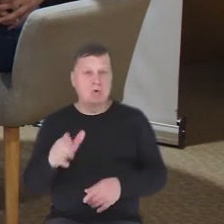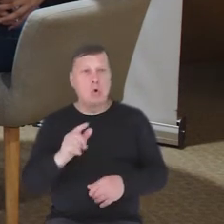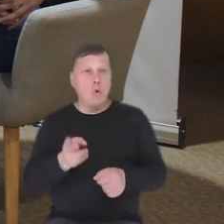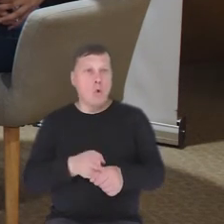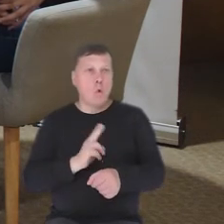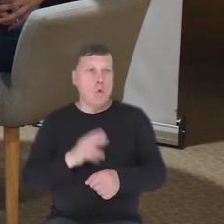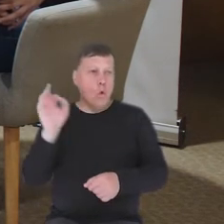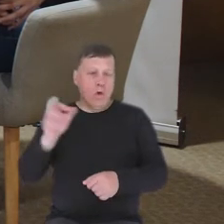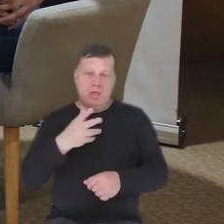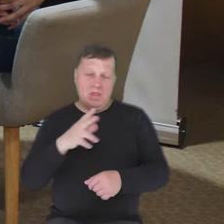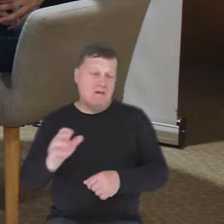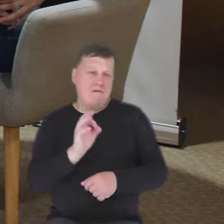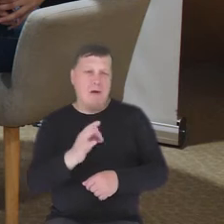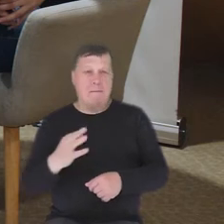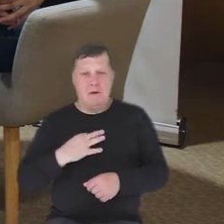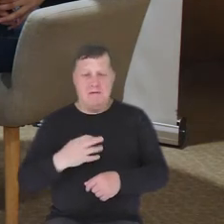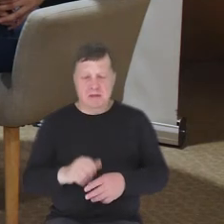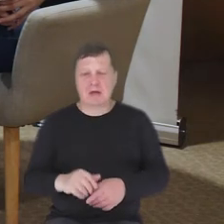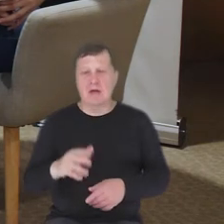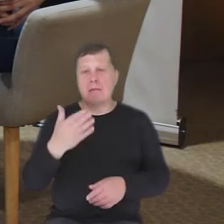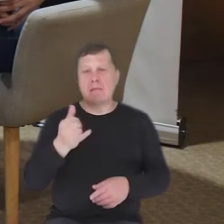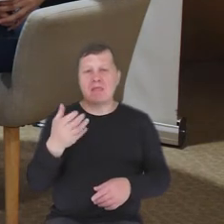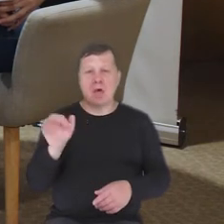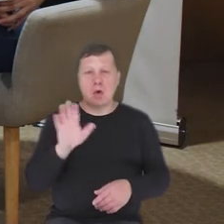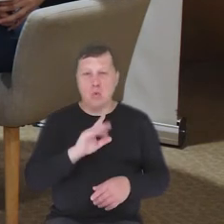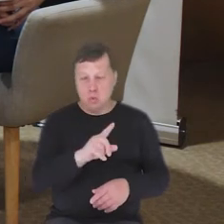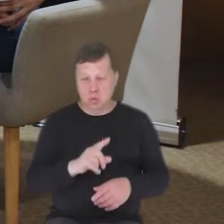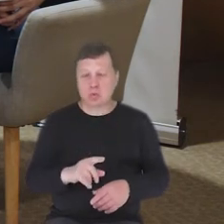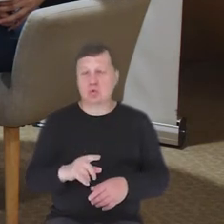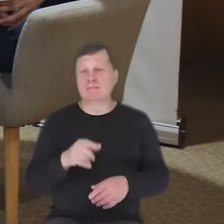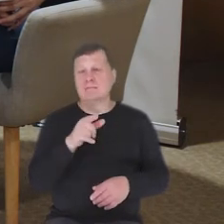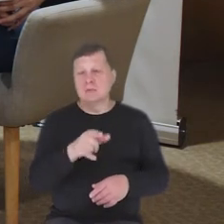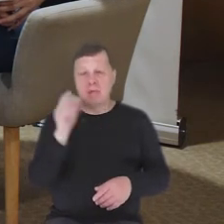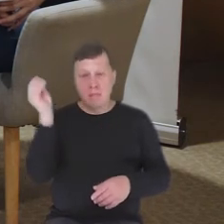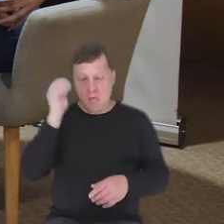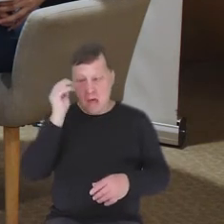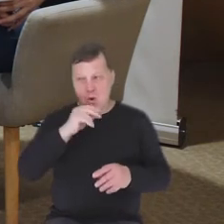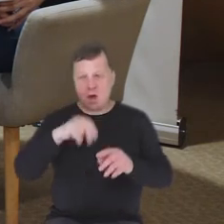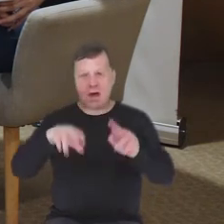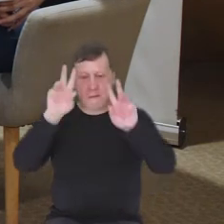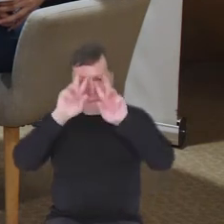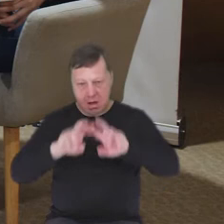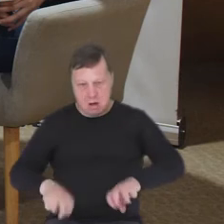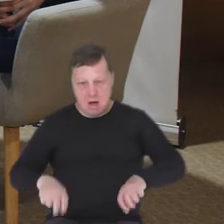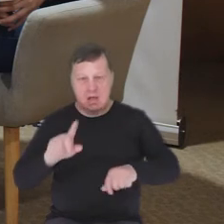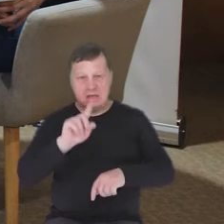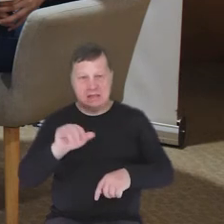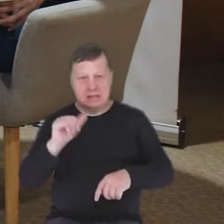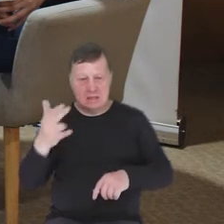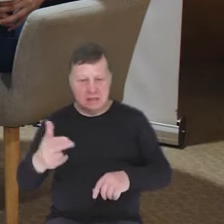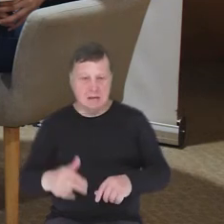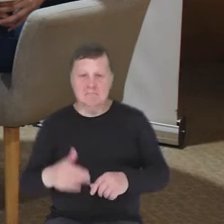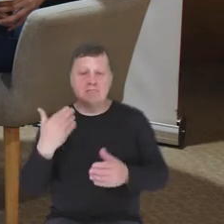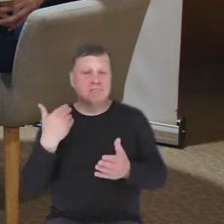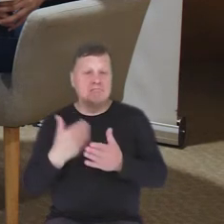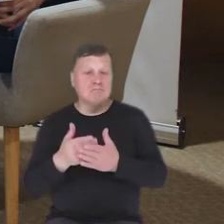oddolna akcja. Natomiast Mateusz Flont jest jedną z niewielu osób, która naukowo zajmuje się kwestią zinów, bo